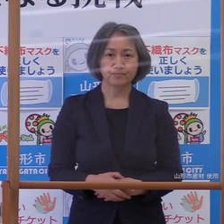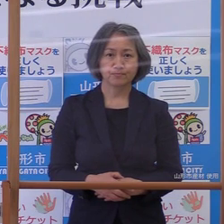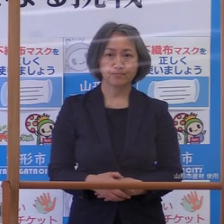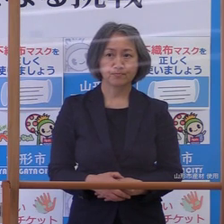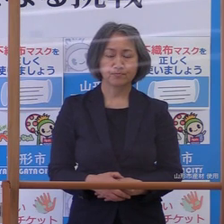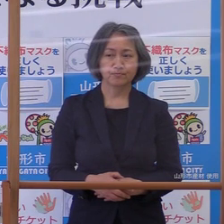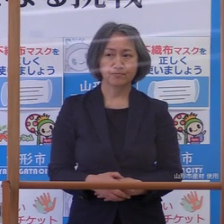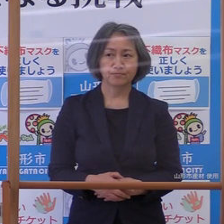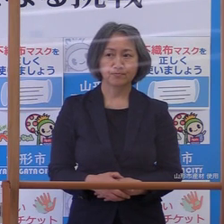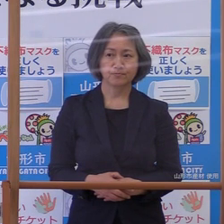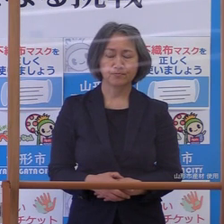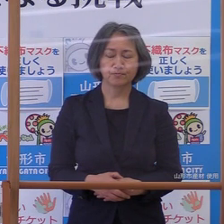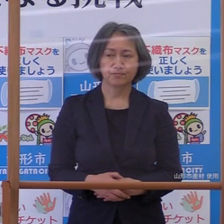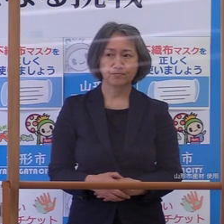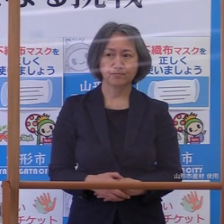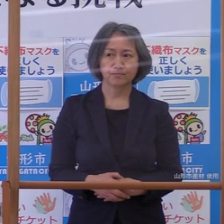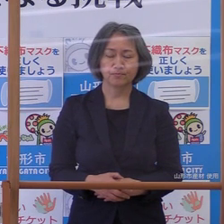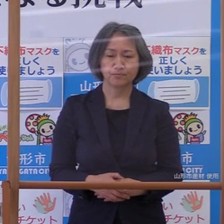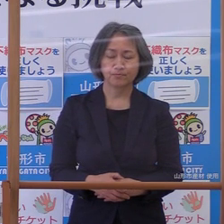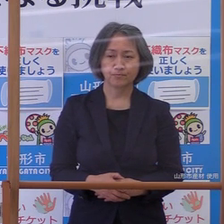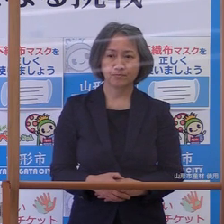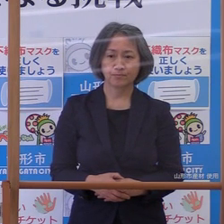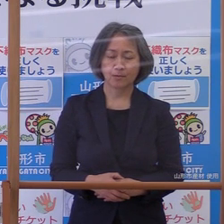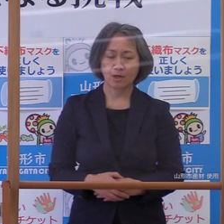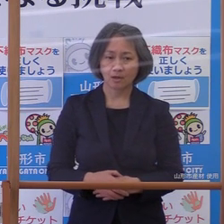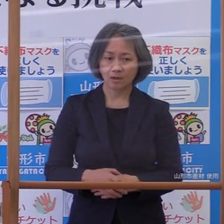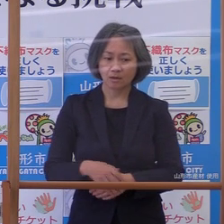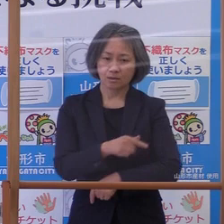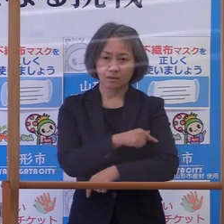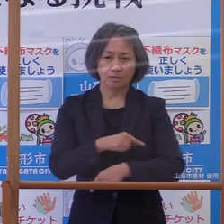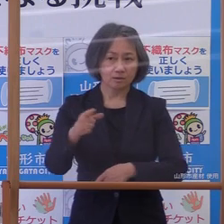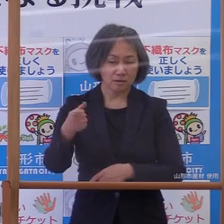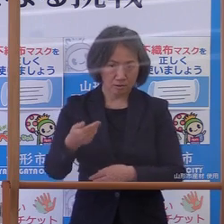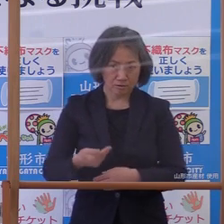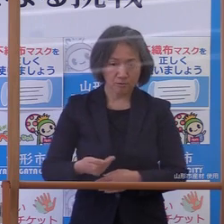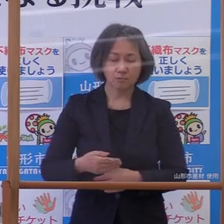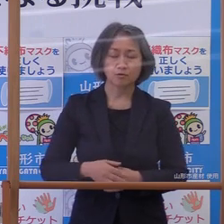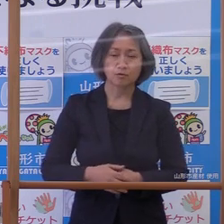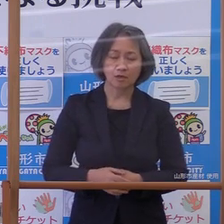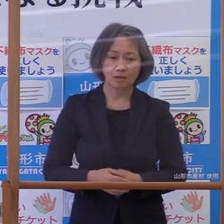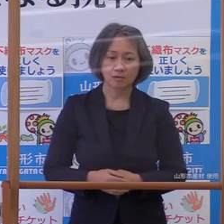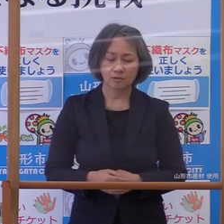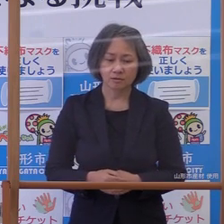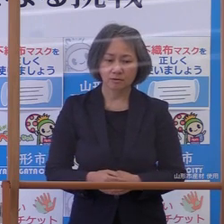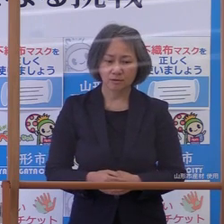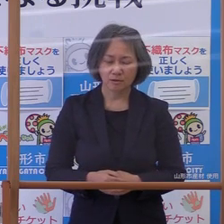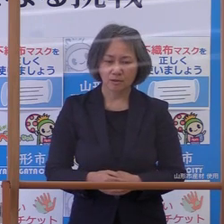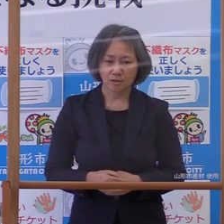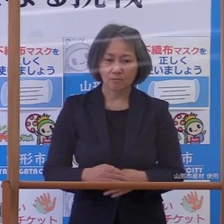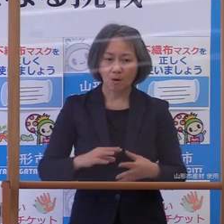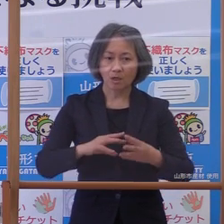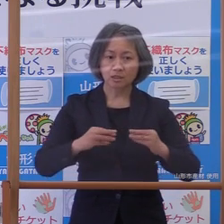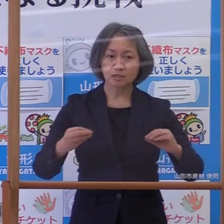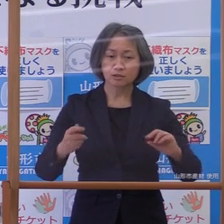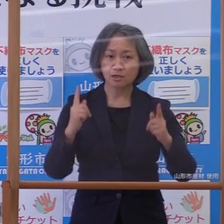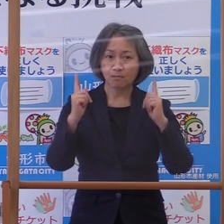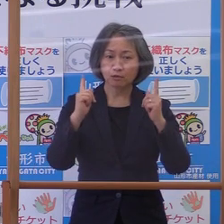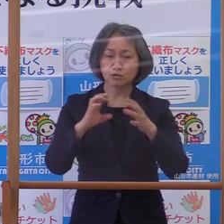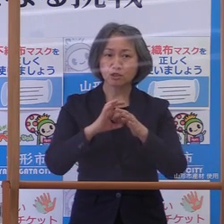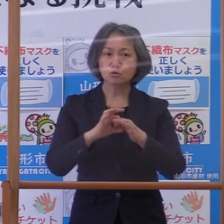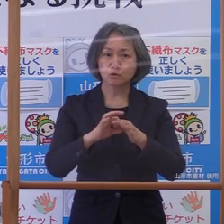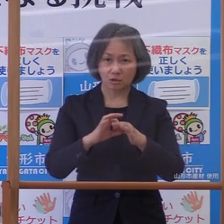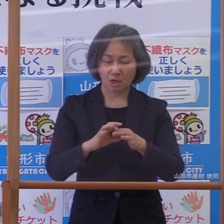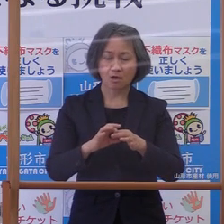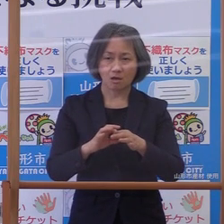すみません、先ほど失礼しました。桜本テレビの高橋です。今の絆祭りの件なんですけれども、